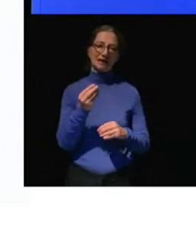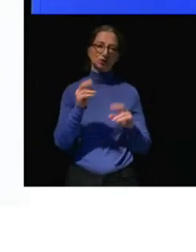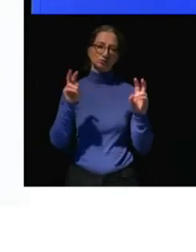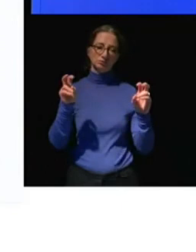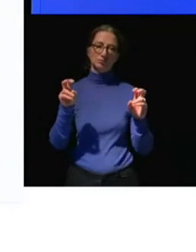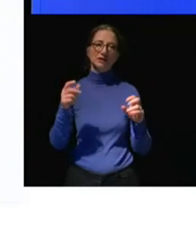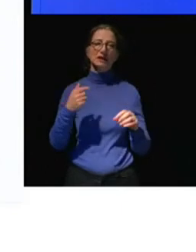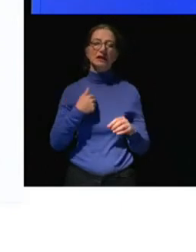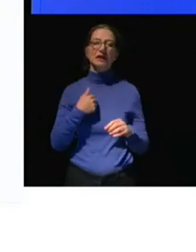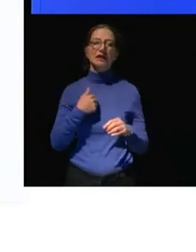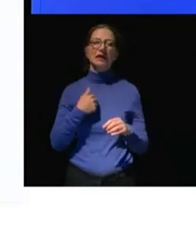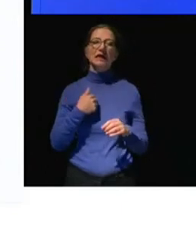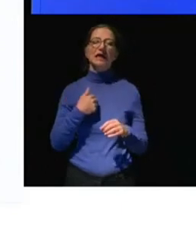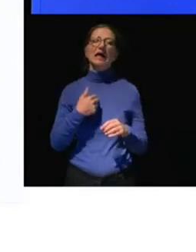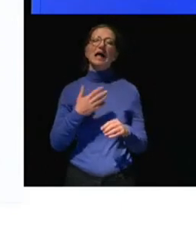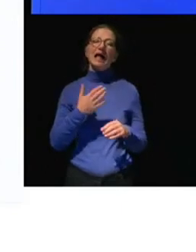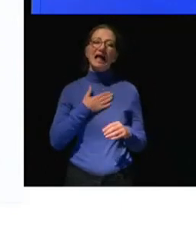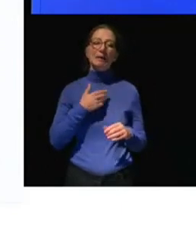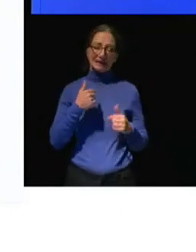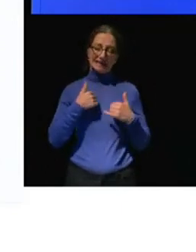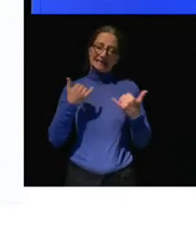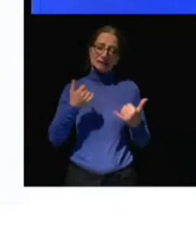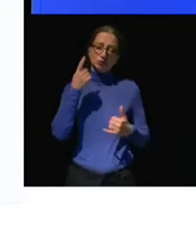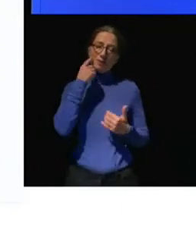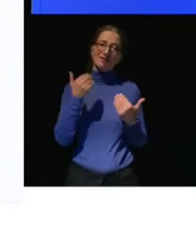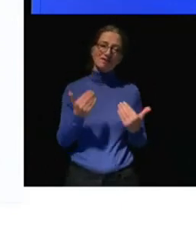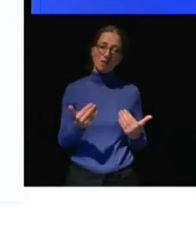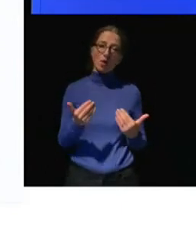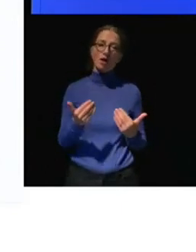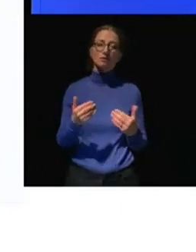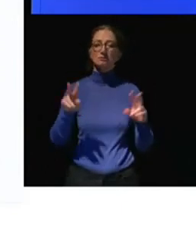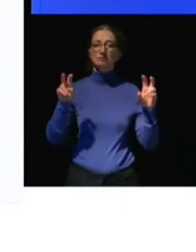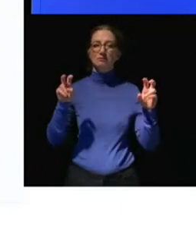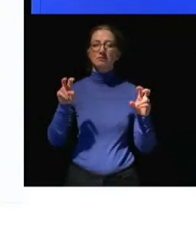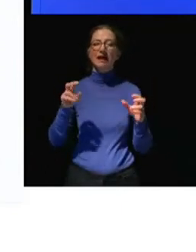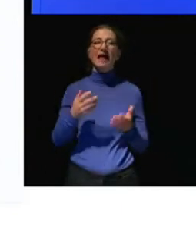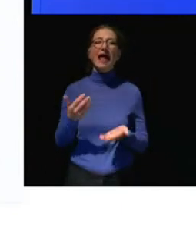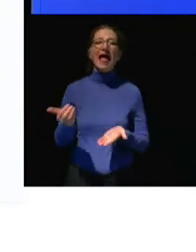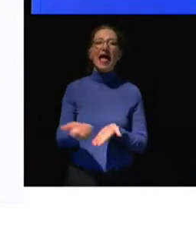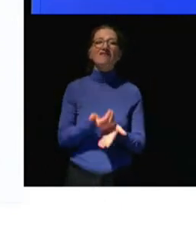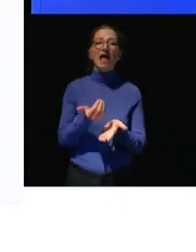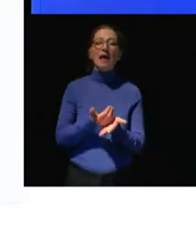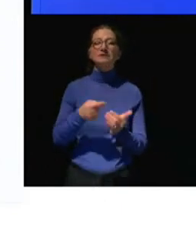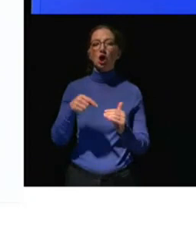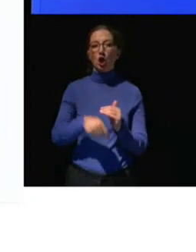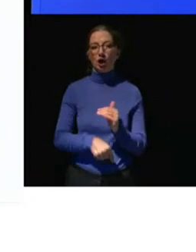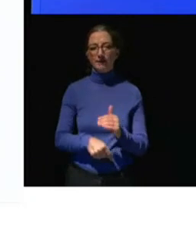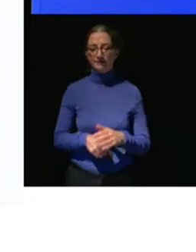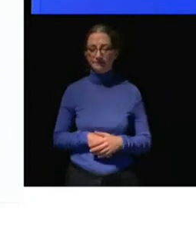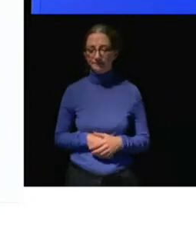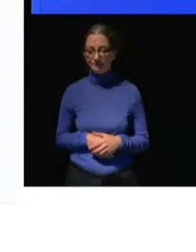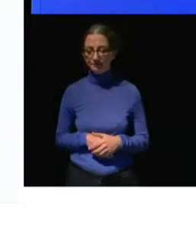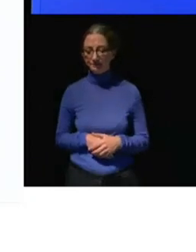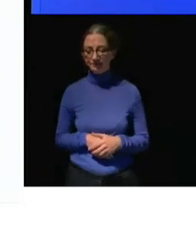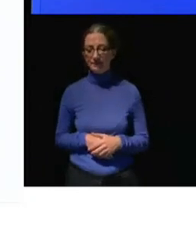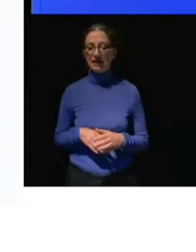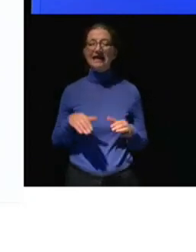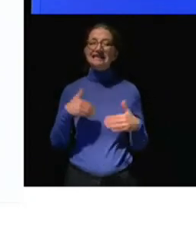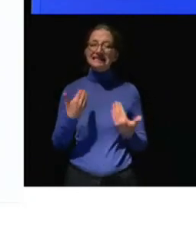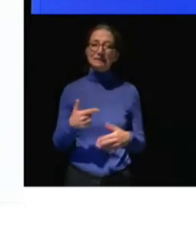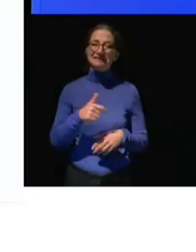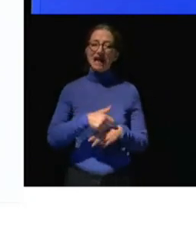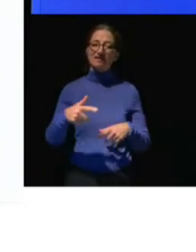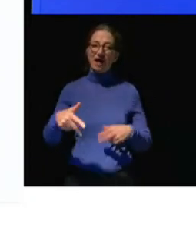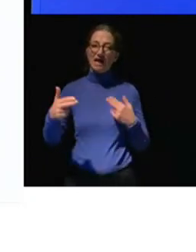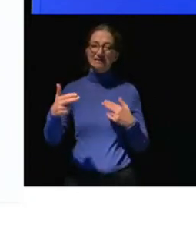genannten Diskussion den Begriff Erwerbslücken. Weil im Vordergrund stehen soll, dass es sich um Phasen handelt, wo kein Einkommen